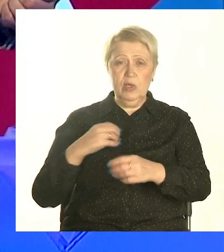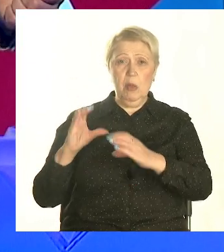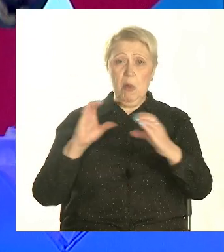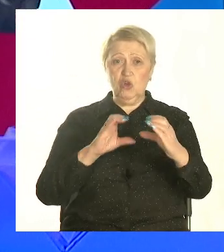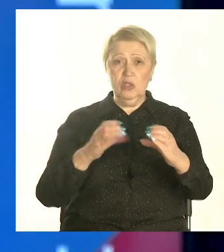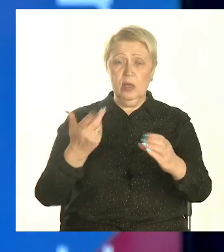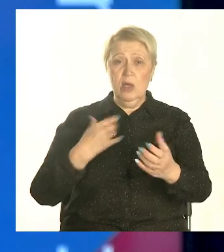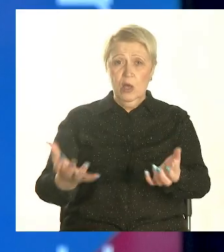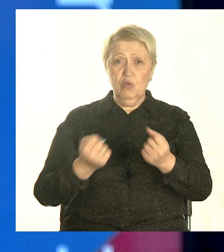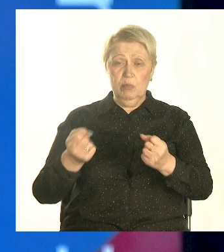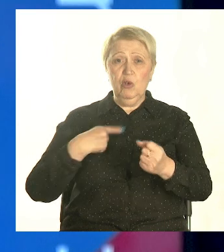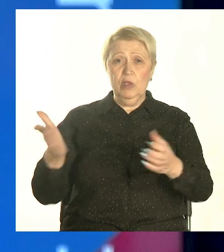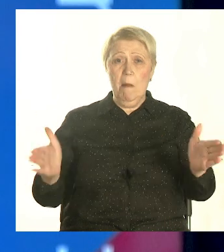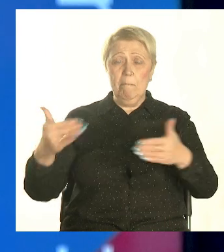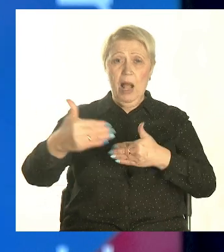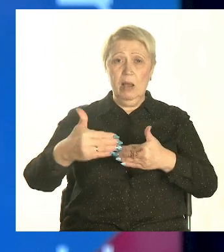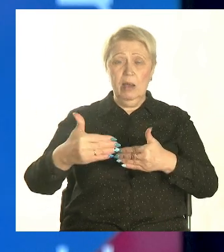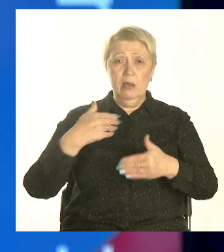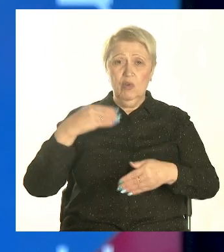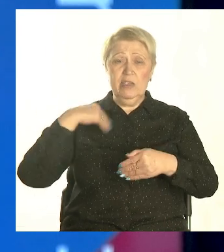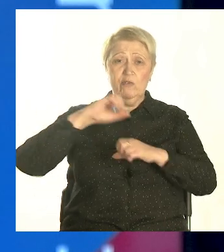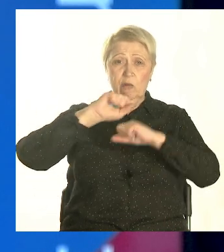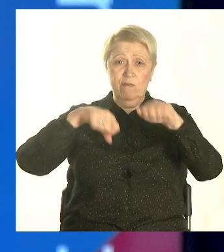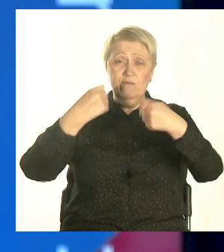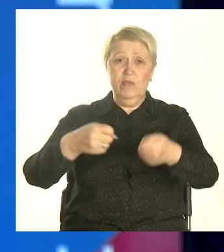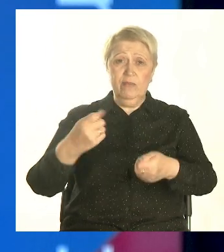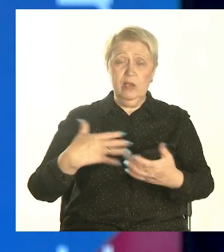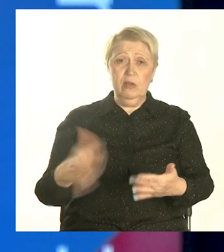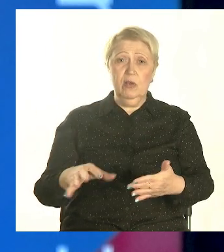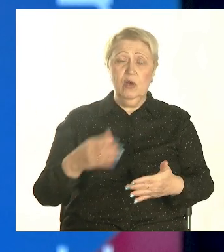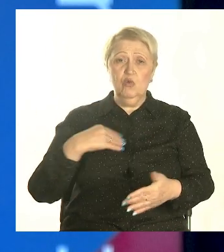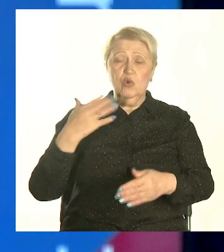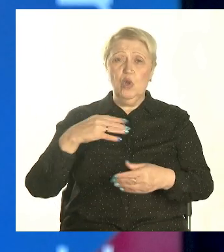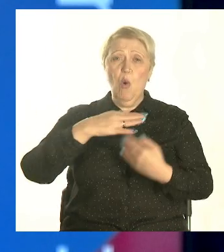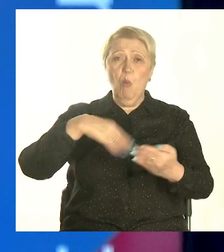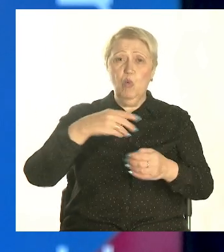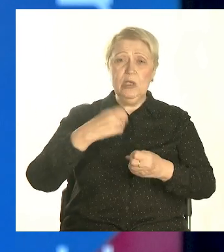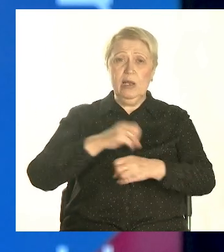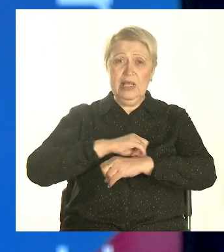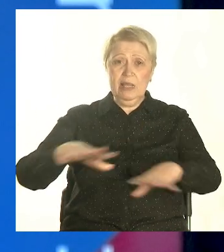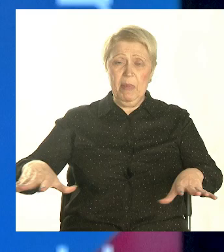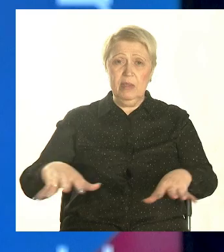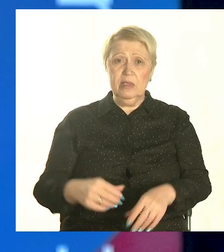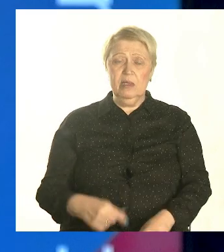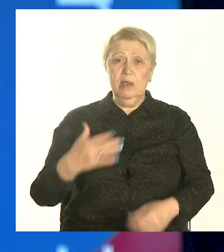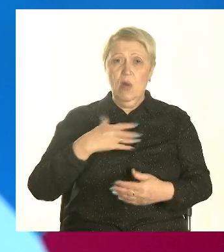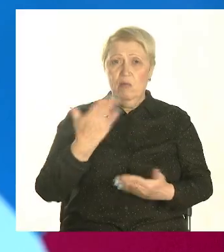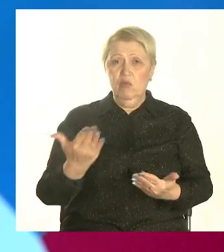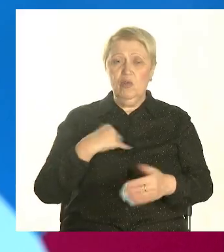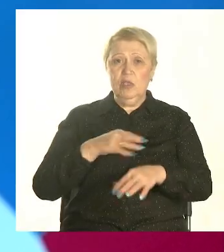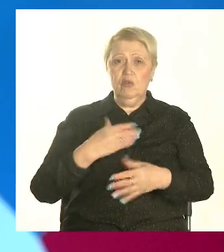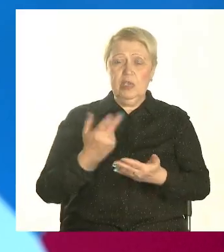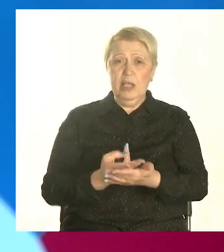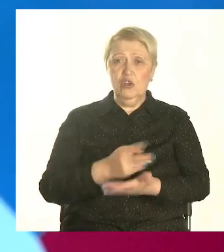берет бак этот, вытряхивает. В момент, когда вот это происходит, какой-то мусор рассыпается. Вот он лежит на